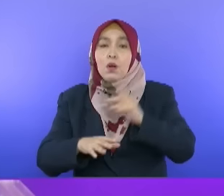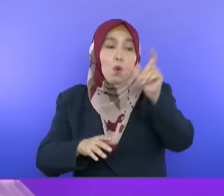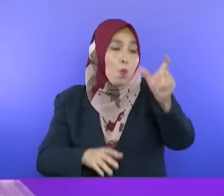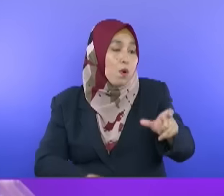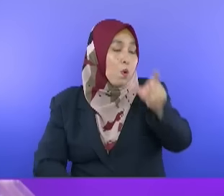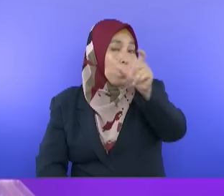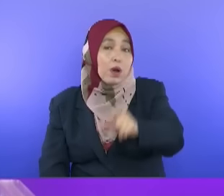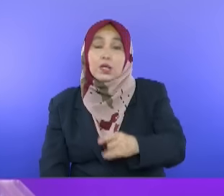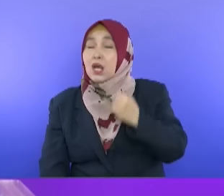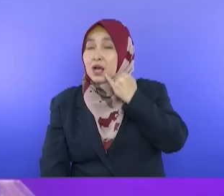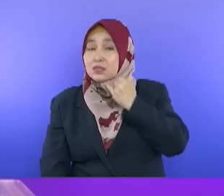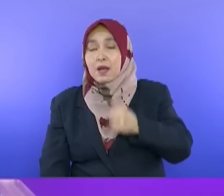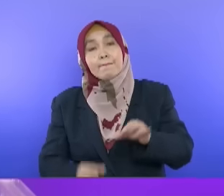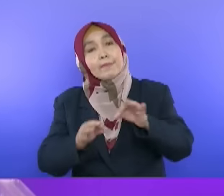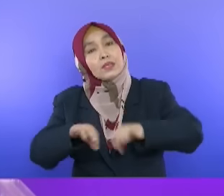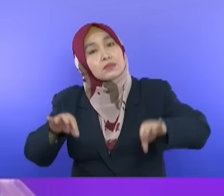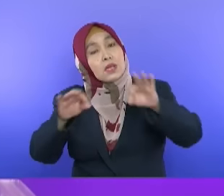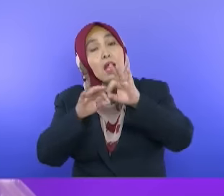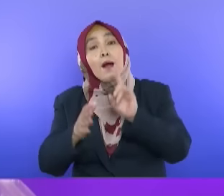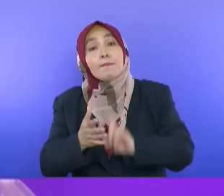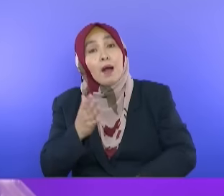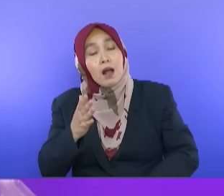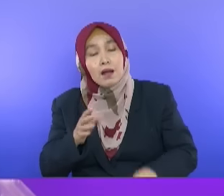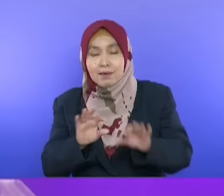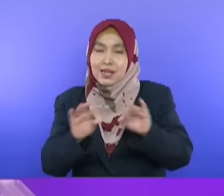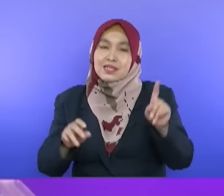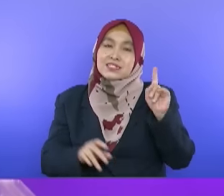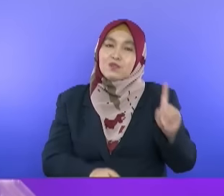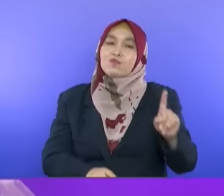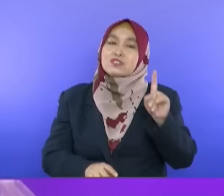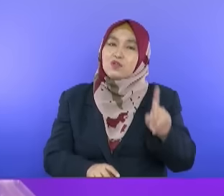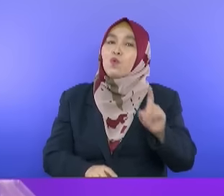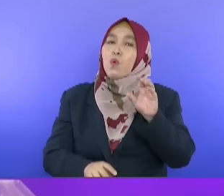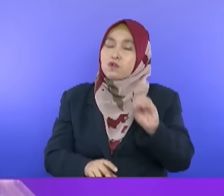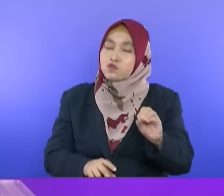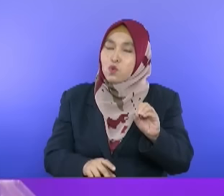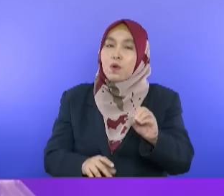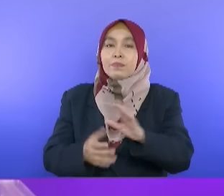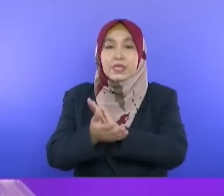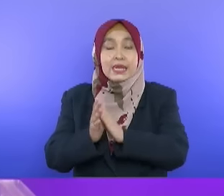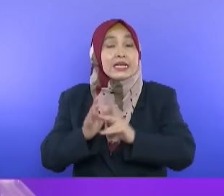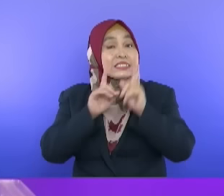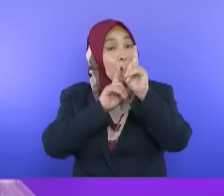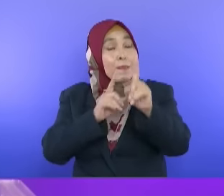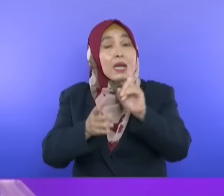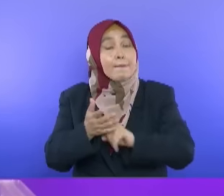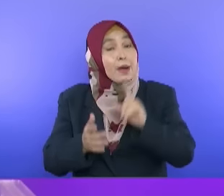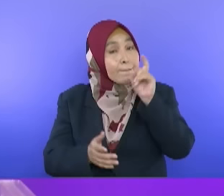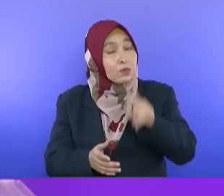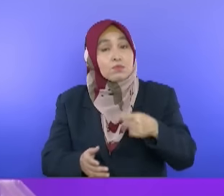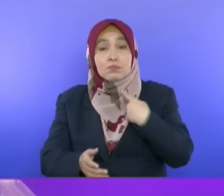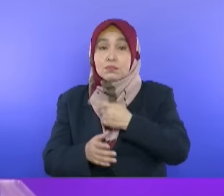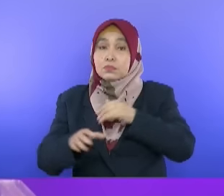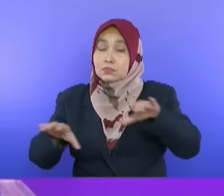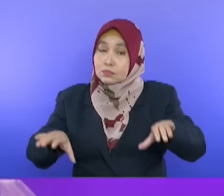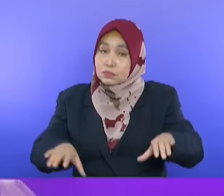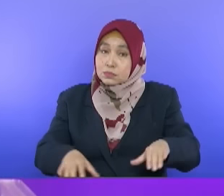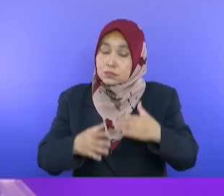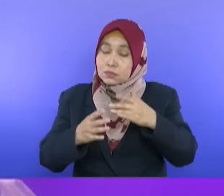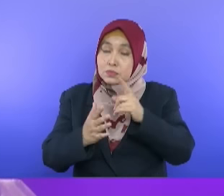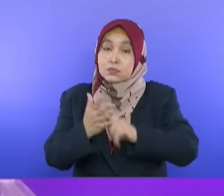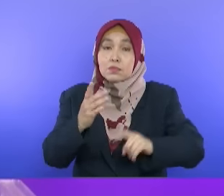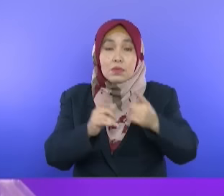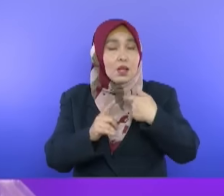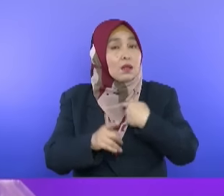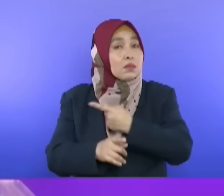yang hasad yang lebih penting apel ayat 11 sebagai jawaban apa yang perlu kita laksanakan apabila